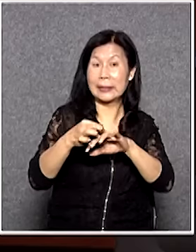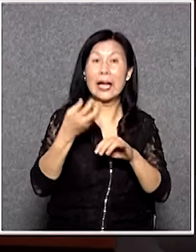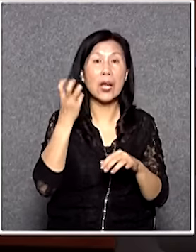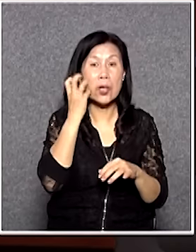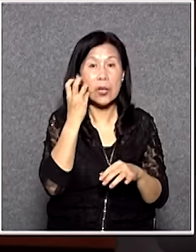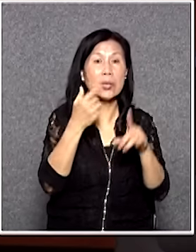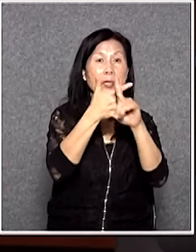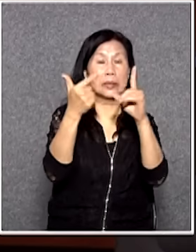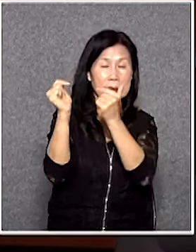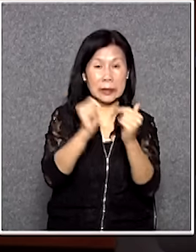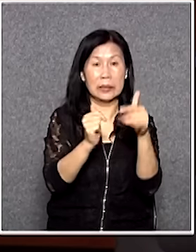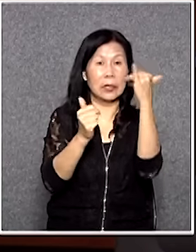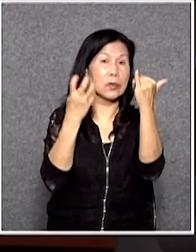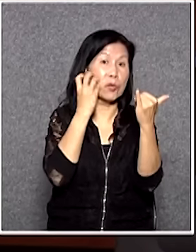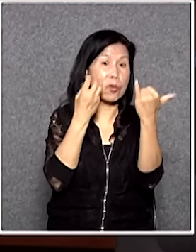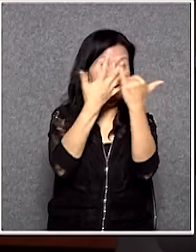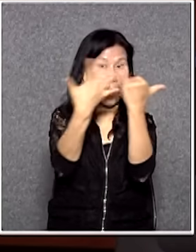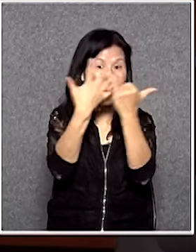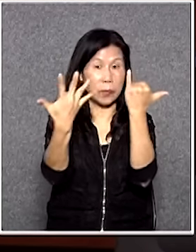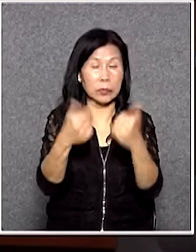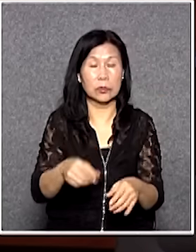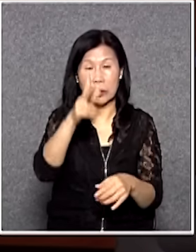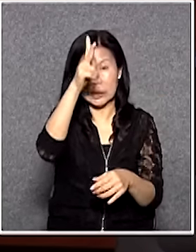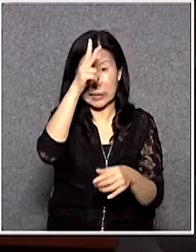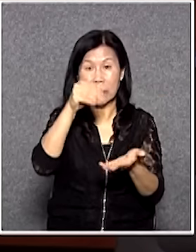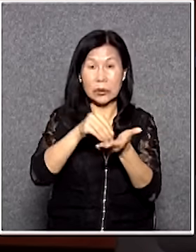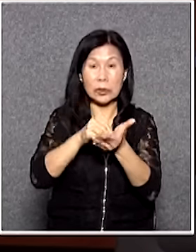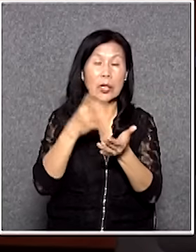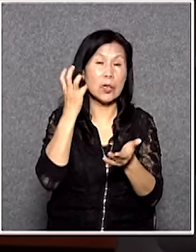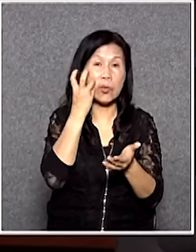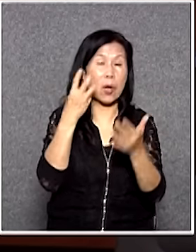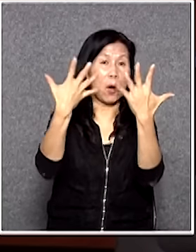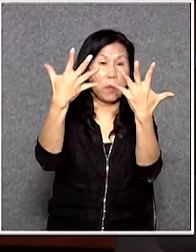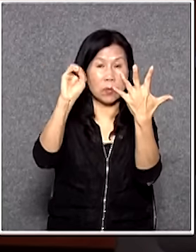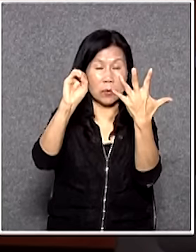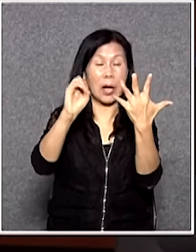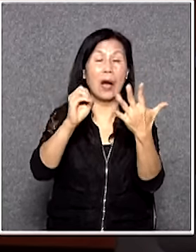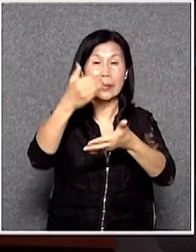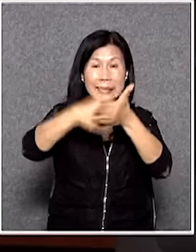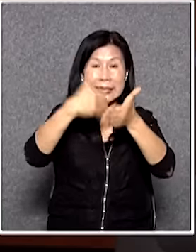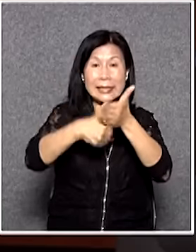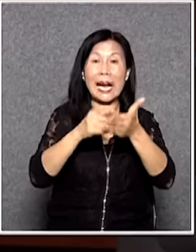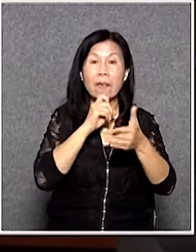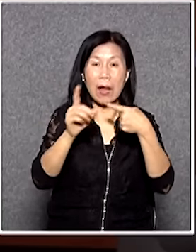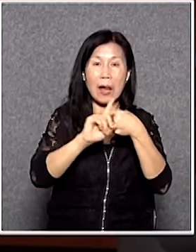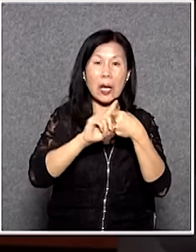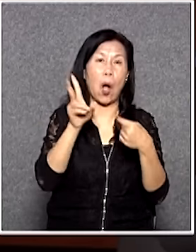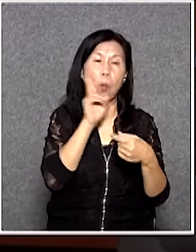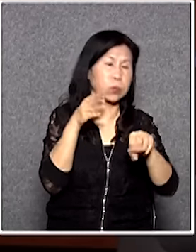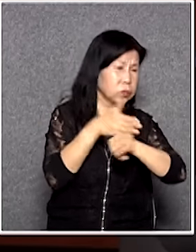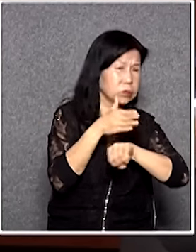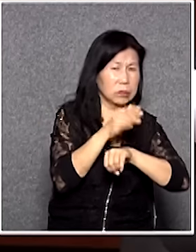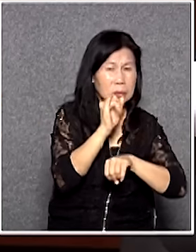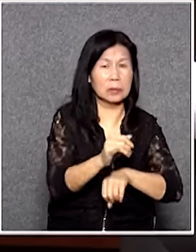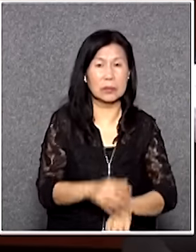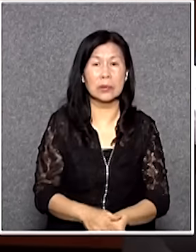乎18至65歲，那政府定下50歲才開始降低那個風險機制就明顯太遲